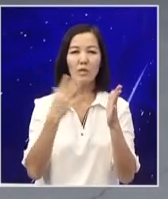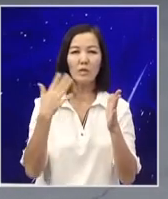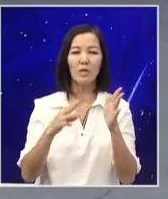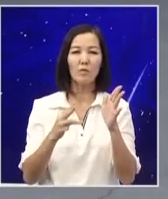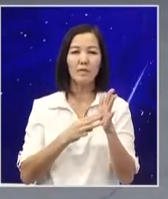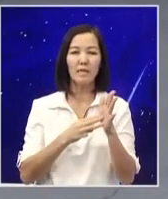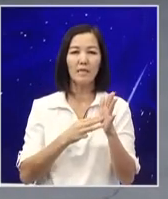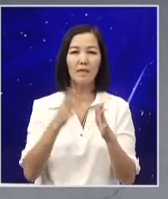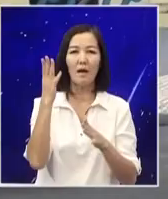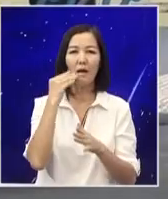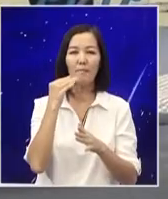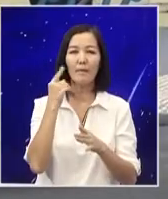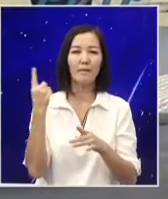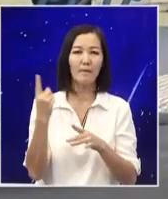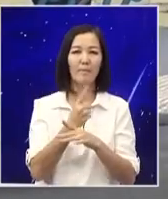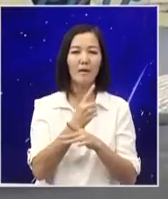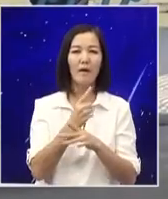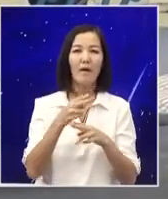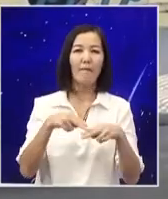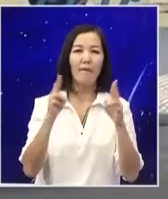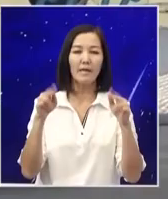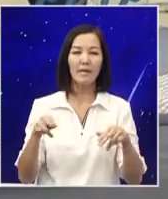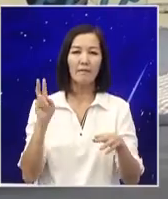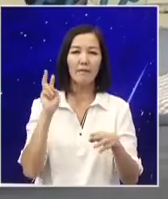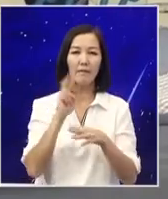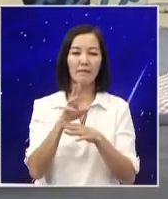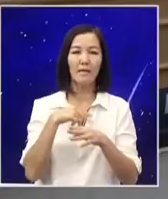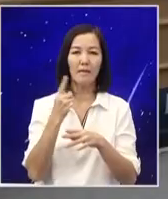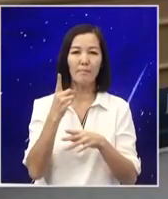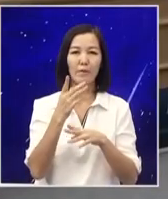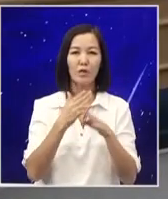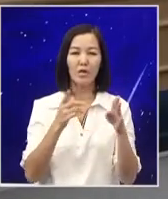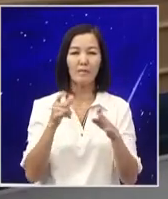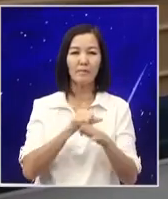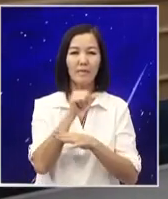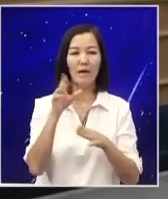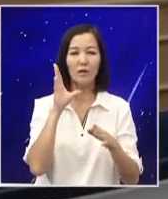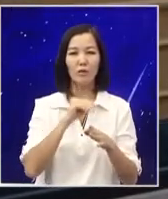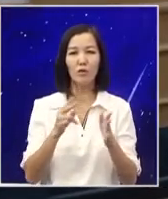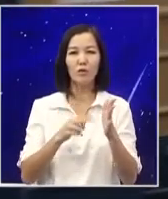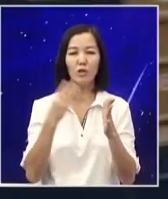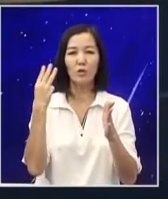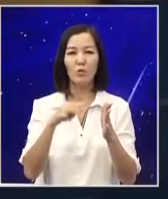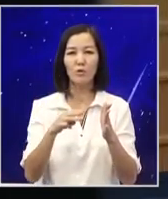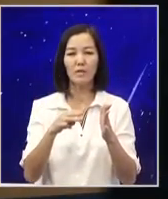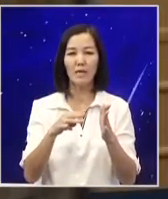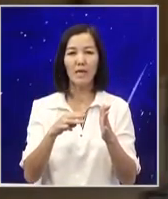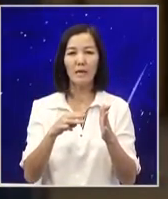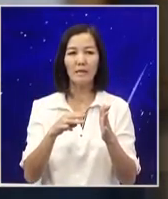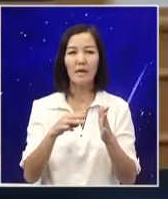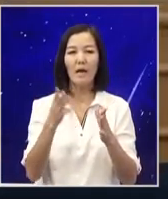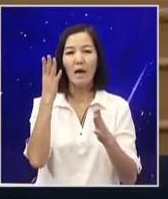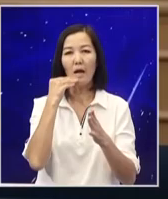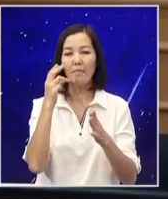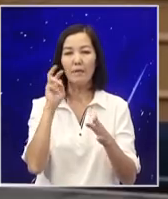Алматы 1 вокзалынан кері аттанады. Екі ортада 1,5 сағат жүреді, алып мегаполиске 7:30-да жеткізіп тастайды. Сағат